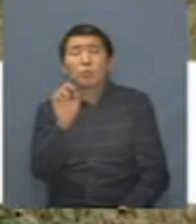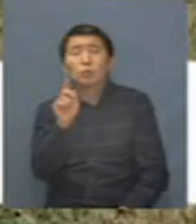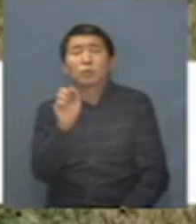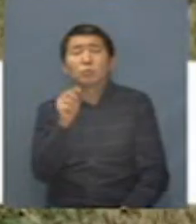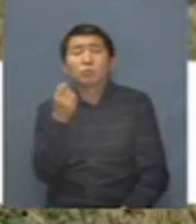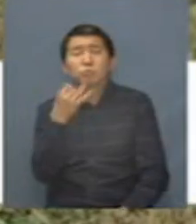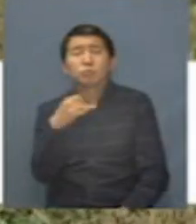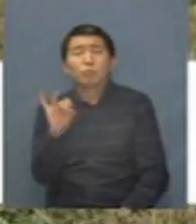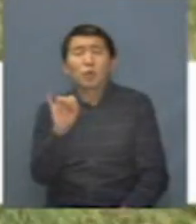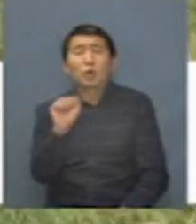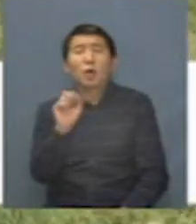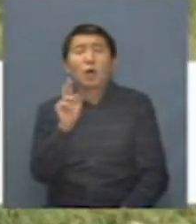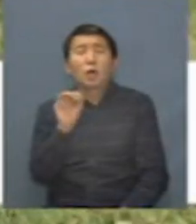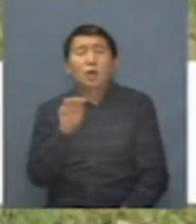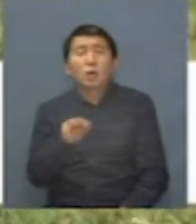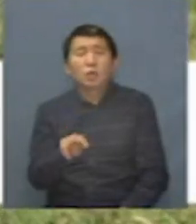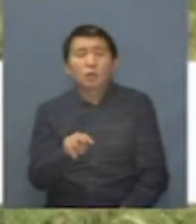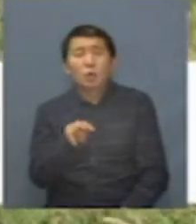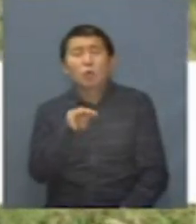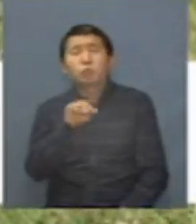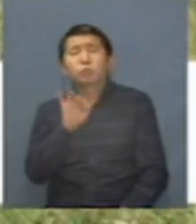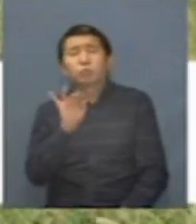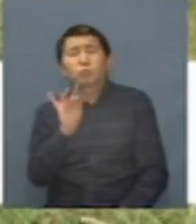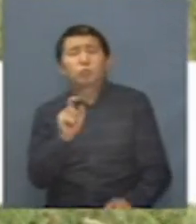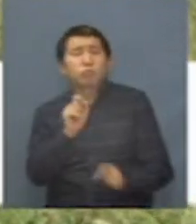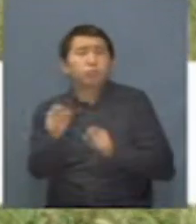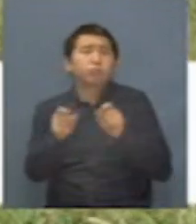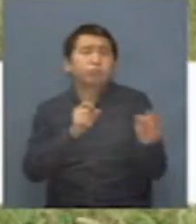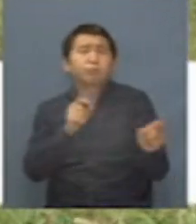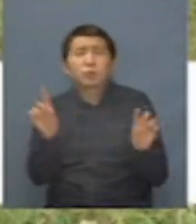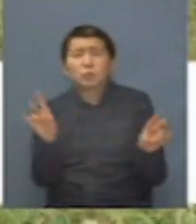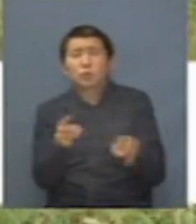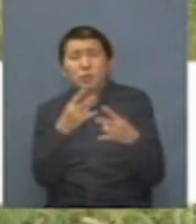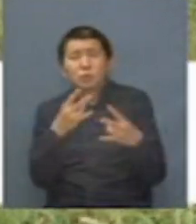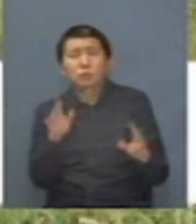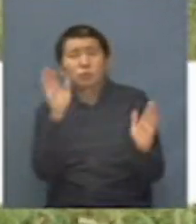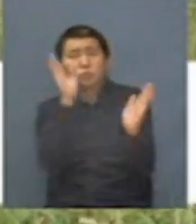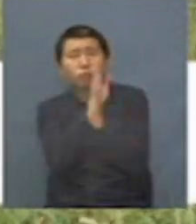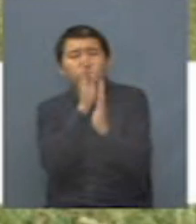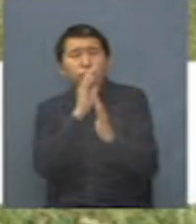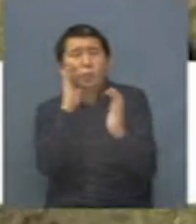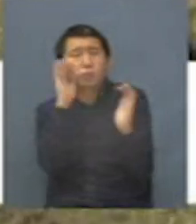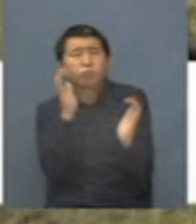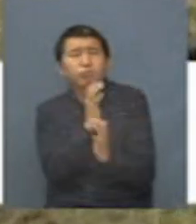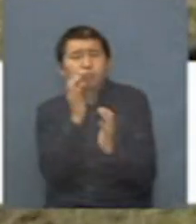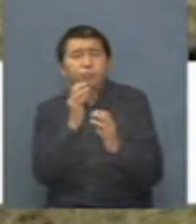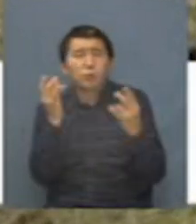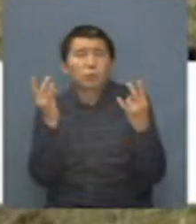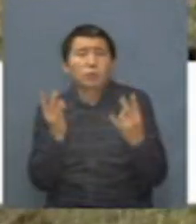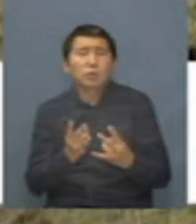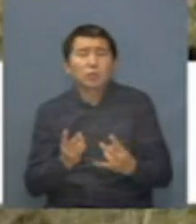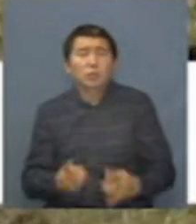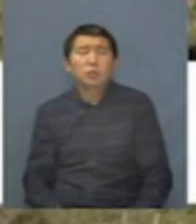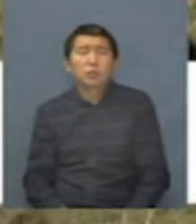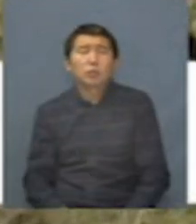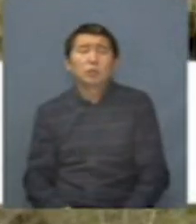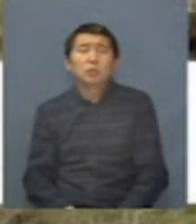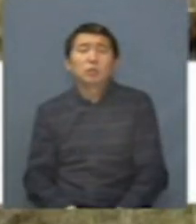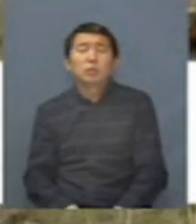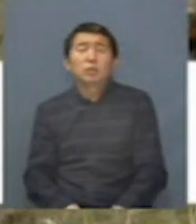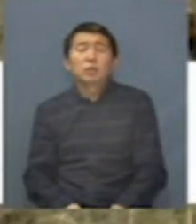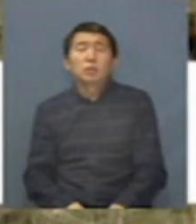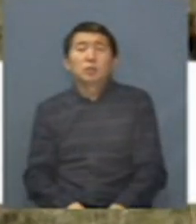әкімі қоқыс тастамайық, айналаға қамқор болайық деп экомәдениетті қалыптастыруға шақырады. Таза Қазақстан акциясы